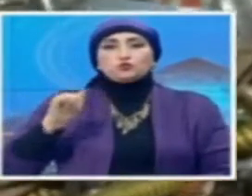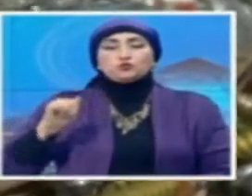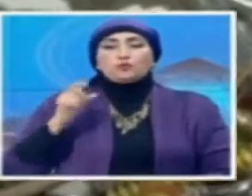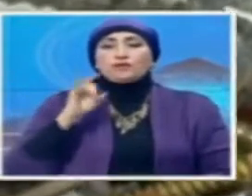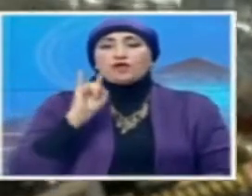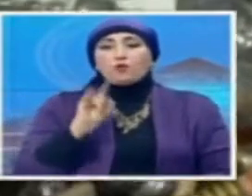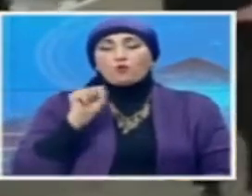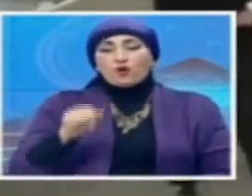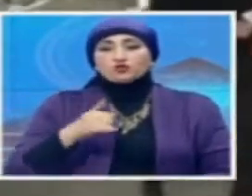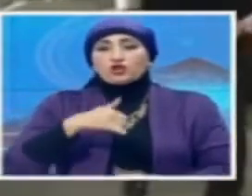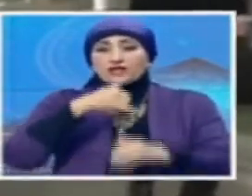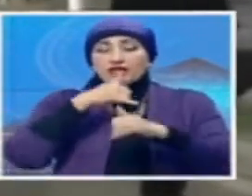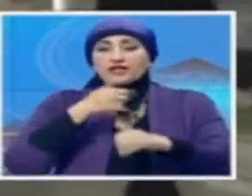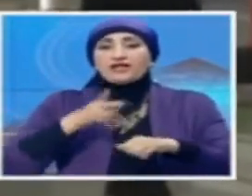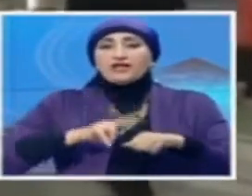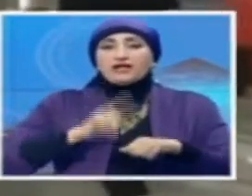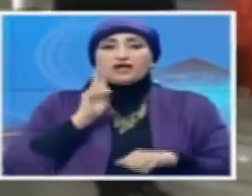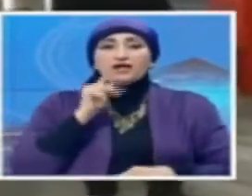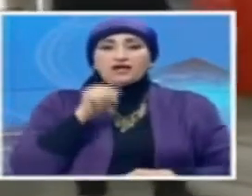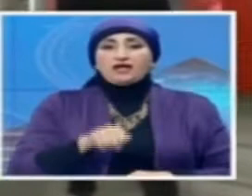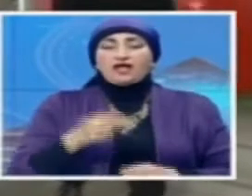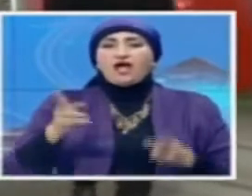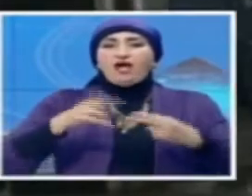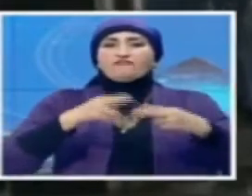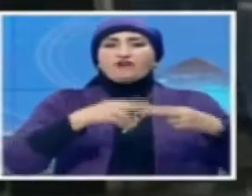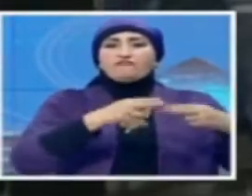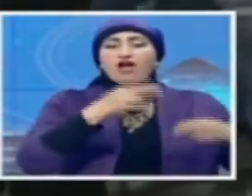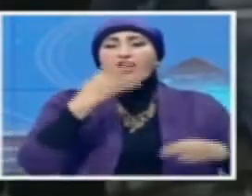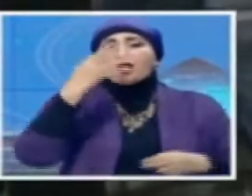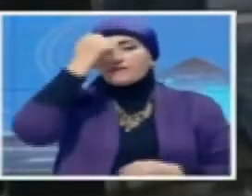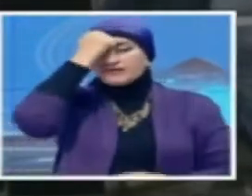9613 أرجيلة، إضافة إلى غلق